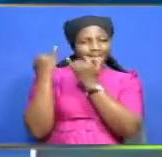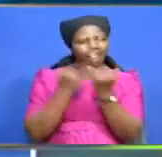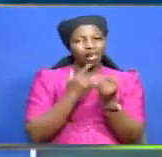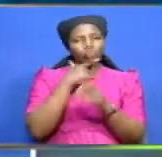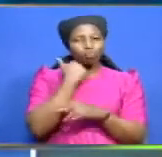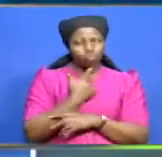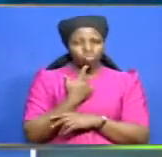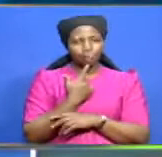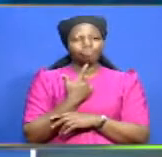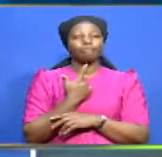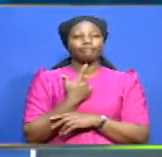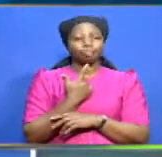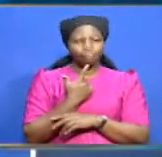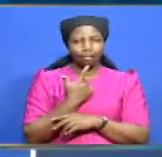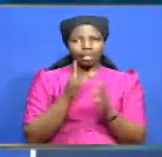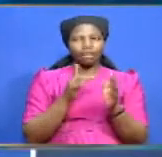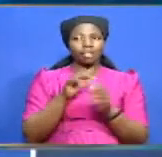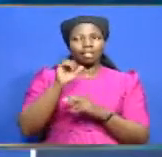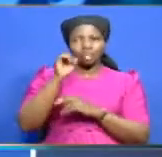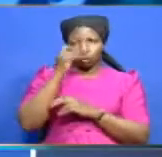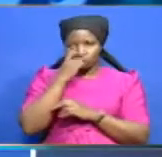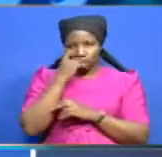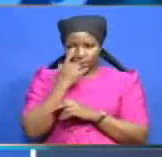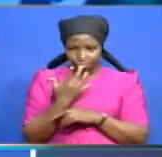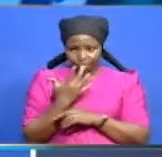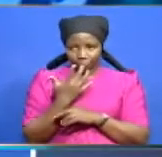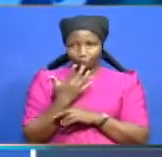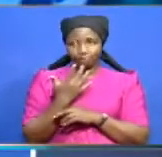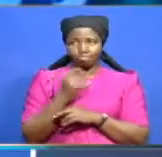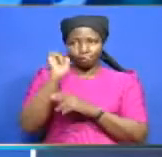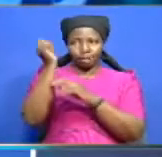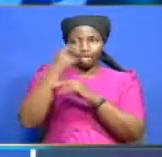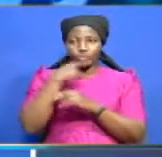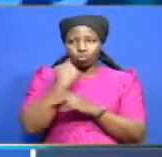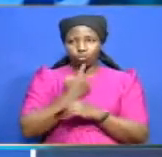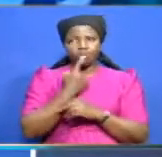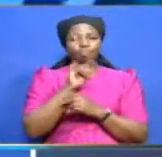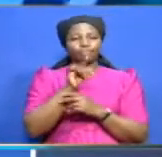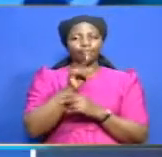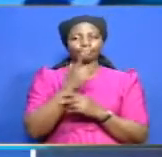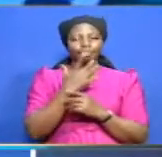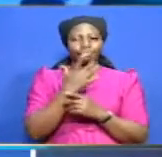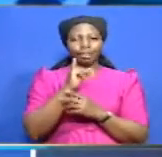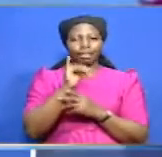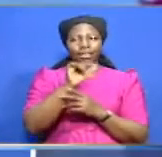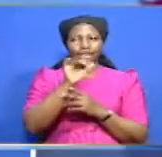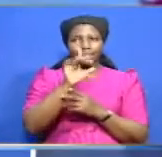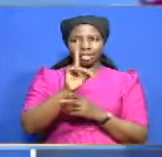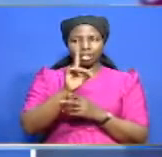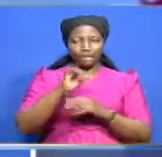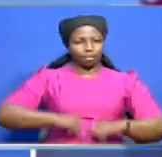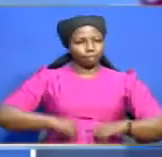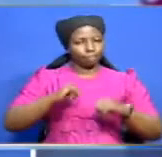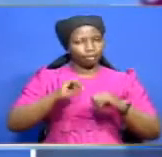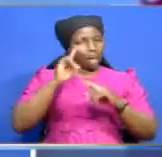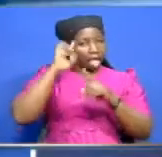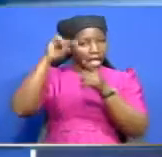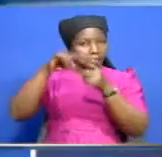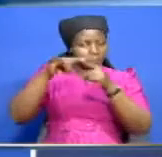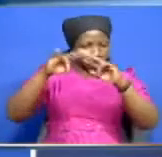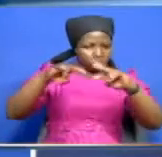Hamdok, aliye pia mwenyekiti wa sasa wa shirika la IGAD, ili kujadili hatua ambazo zimepigwa katika kutafuta amani nchini Sudan